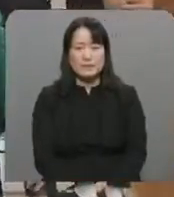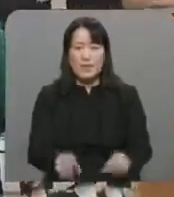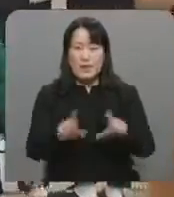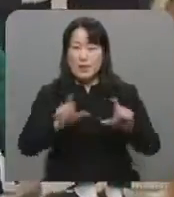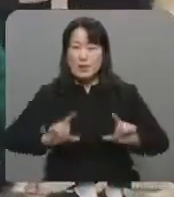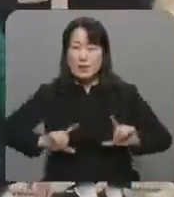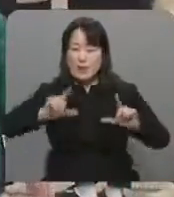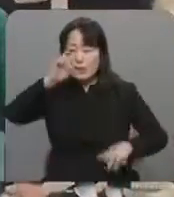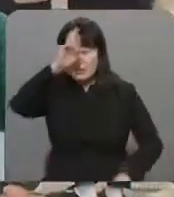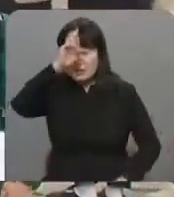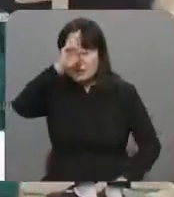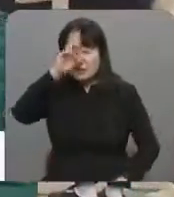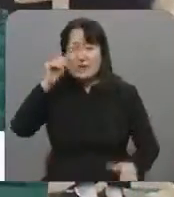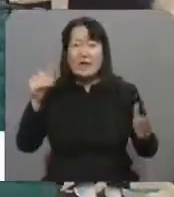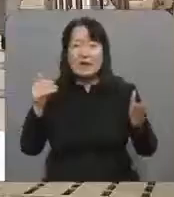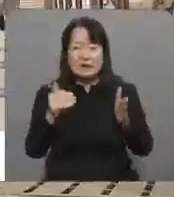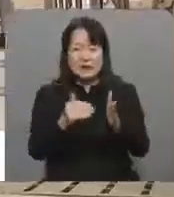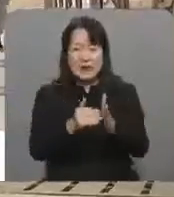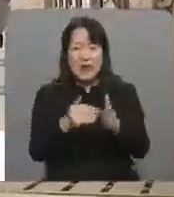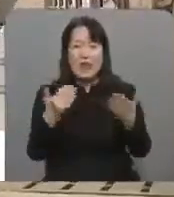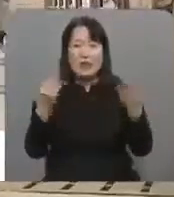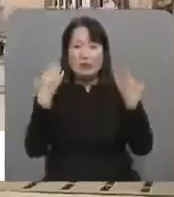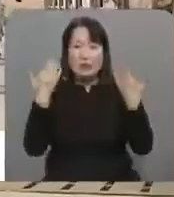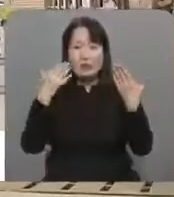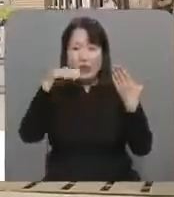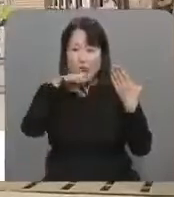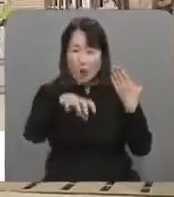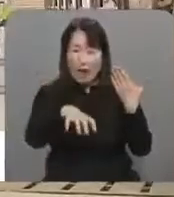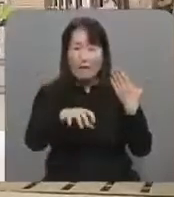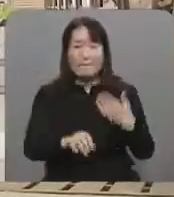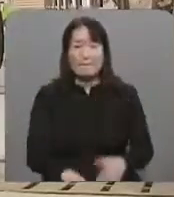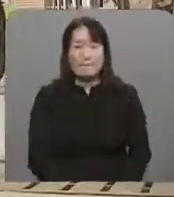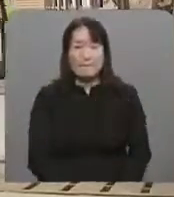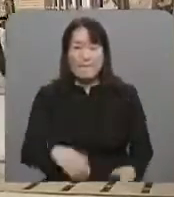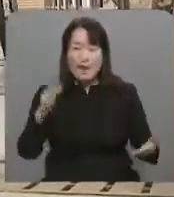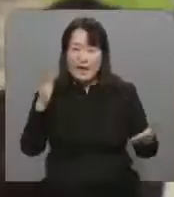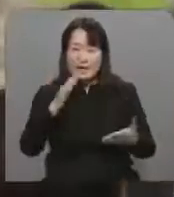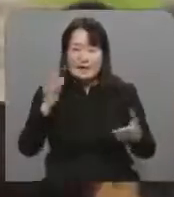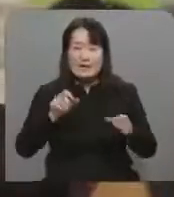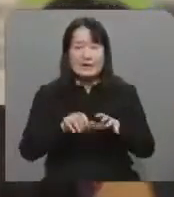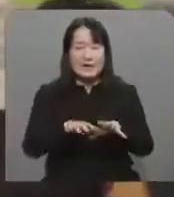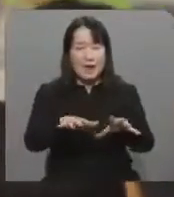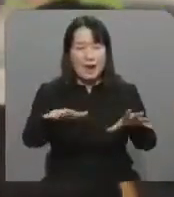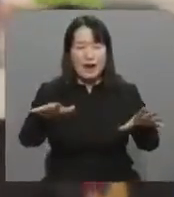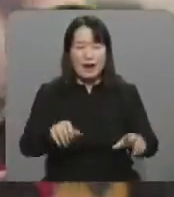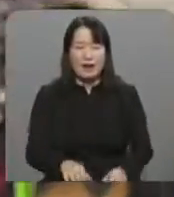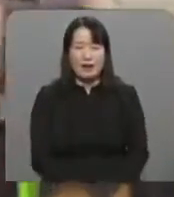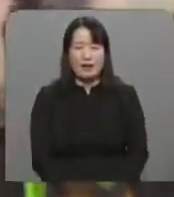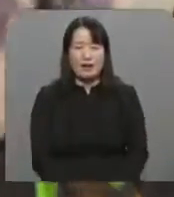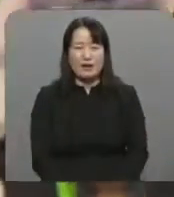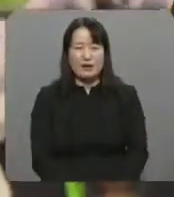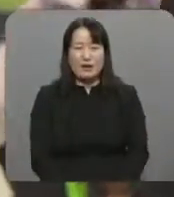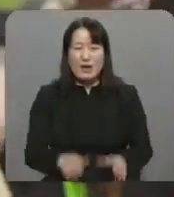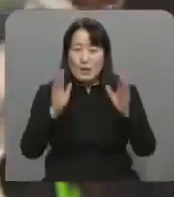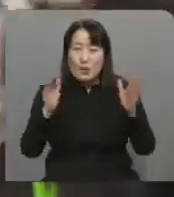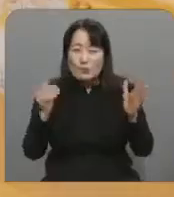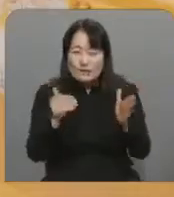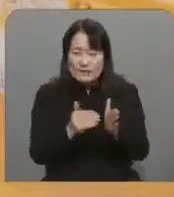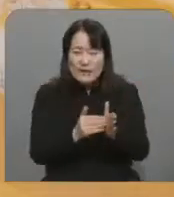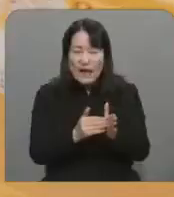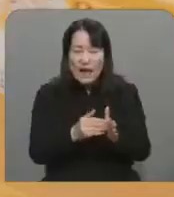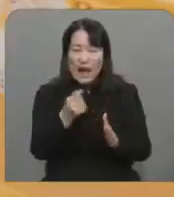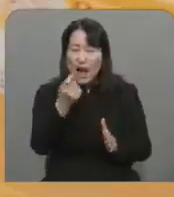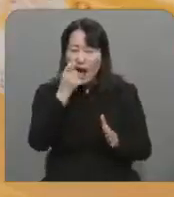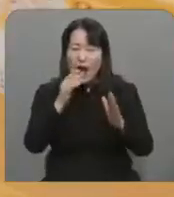평일 점심시간이 막 끝날 무렵 한 초등학교 앞입니다. 학생들이 쏟아져 나옵니다. 하교 시간 학교 앞에